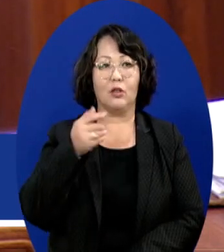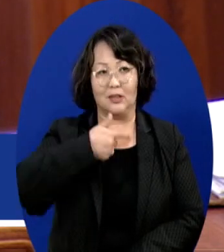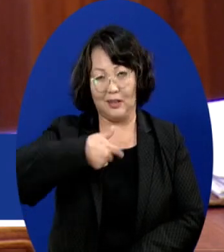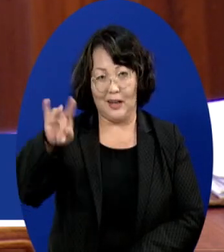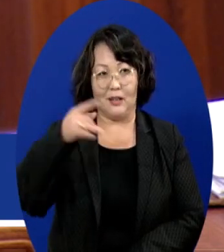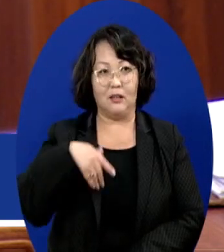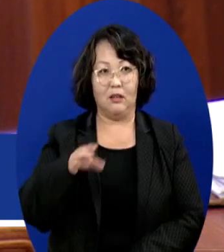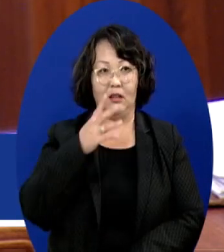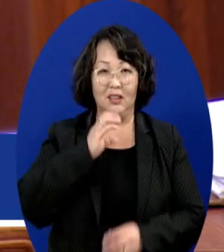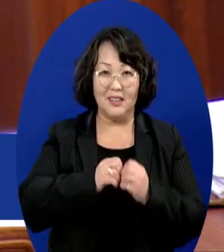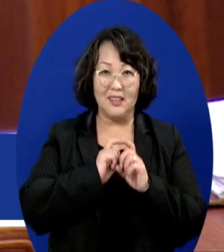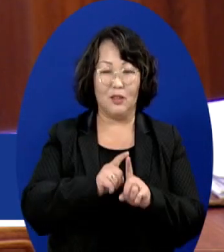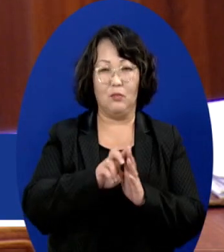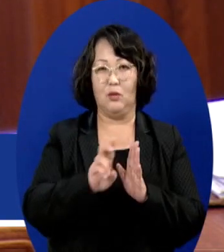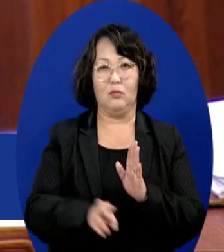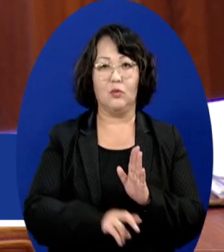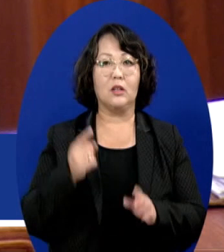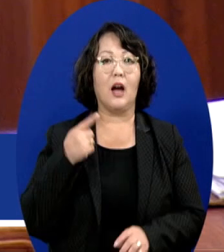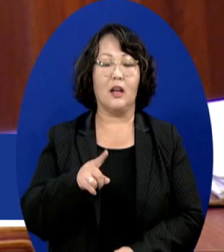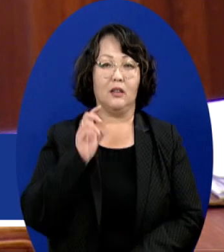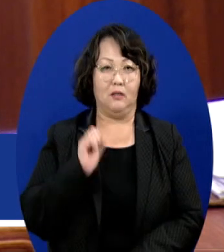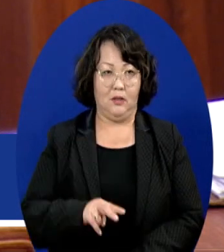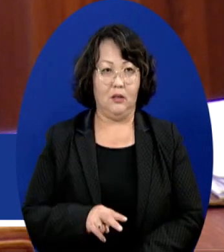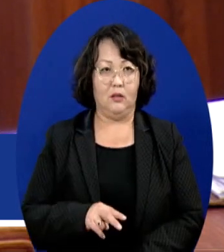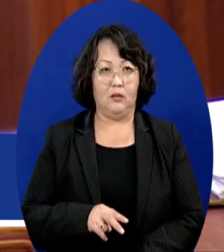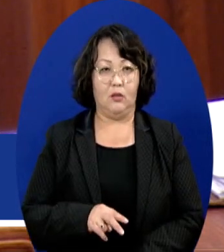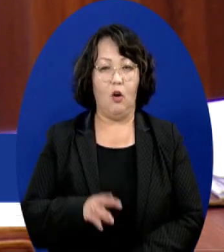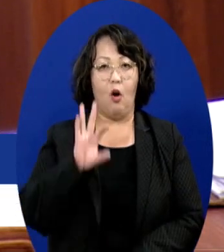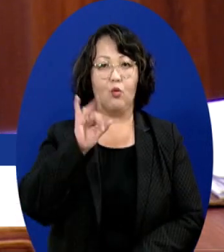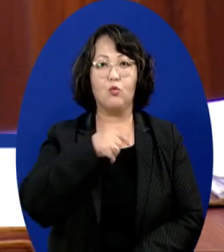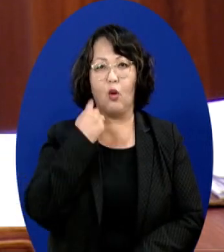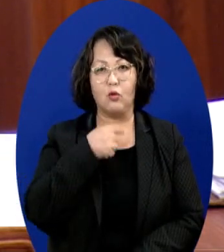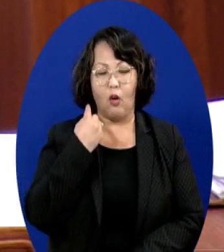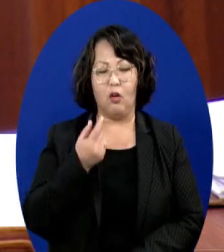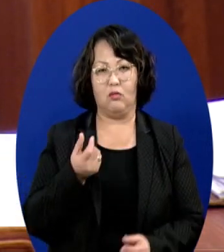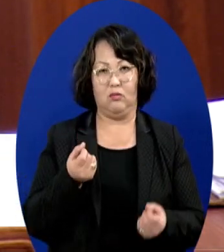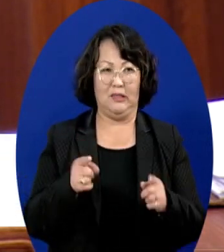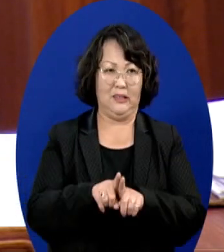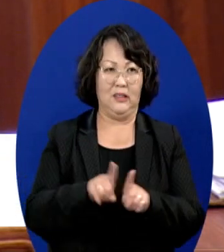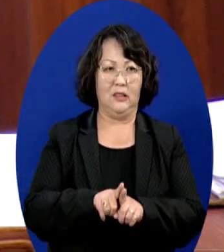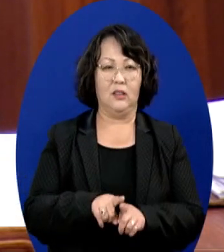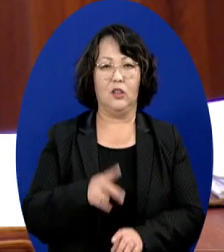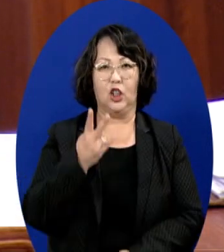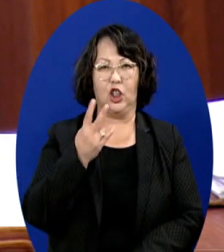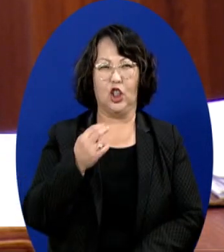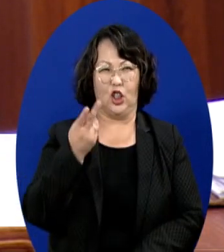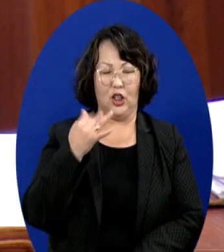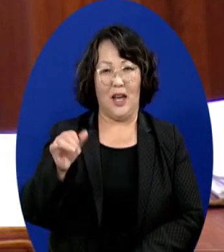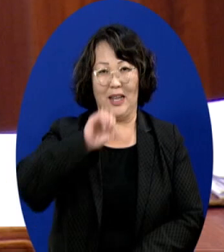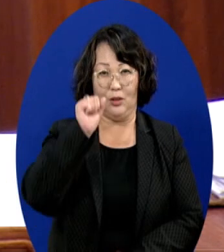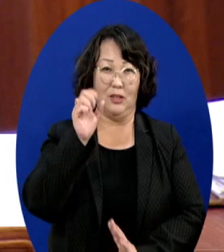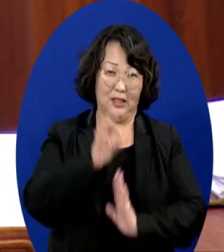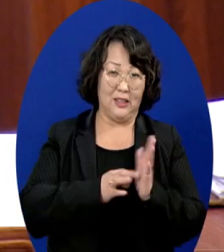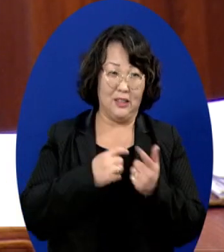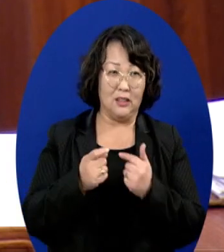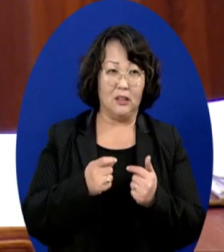зүйл юм аа. Би яагаад тэгж яаг нэгвэл тухайлбал одоо оюутлогоо шиг ноцтой асуудал хилцээ. Тэгээ нөгөө нэг эсэргүүцээд